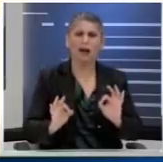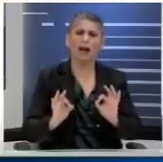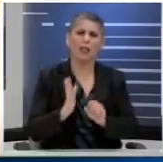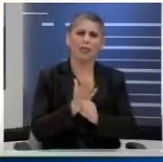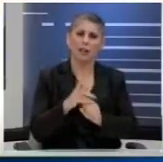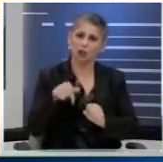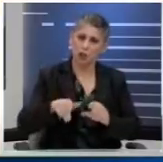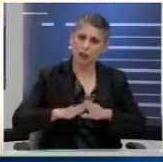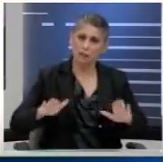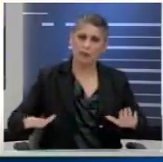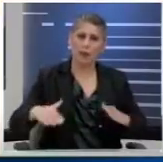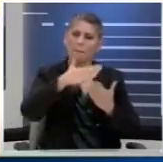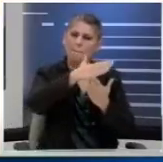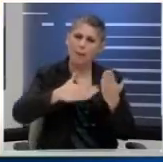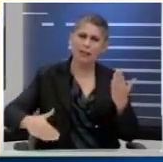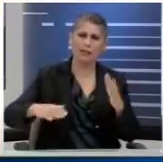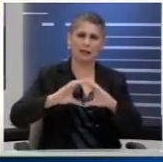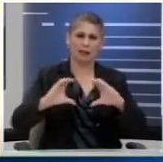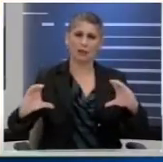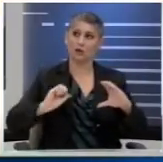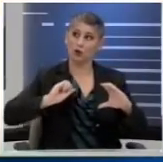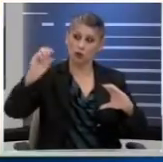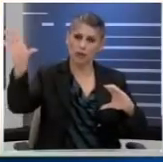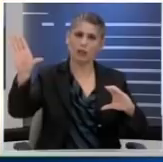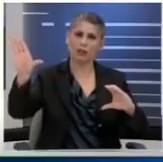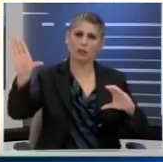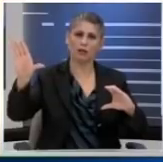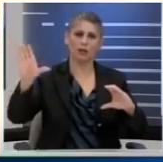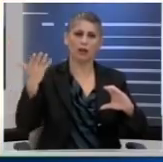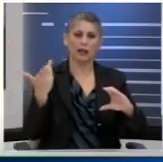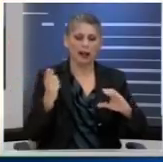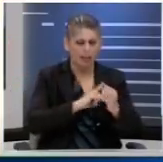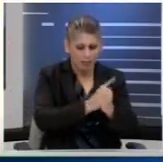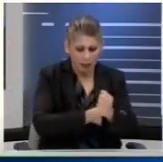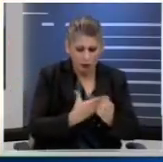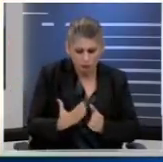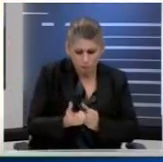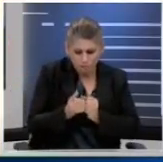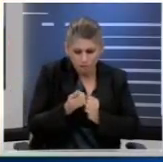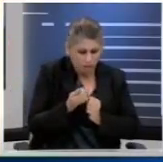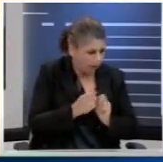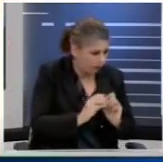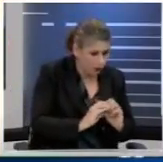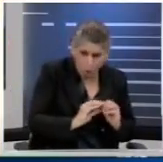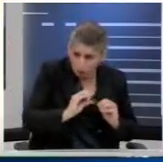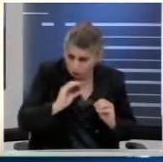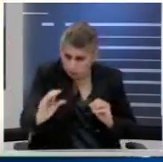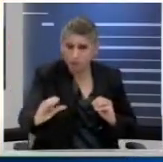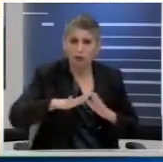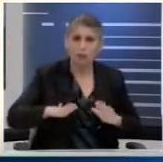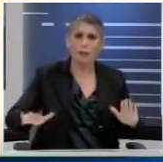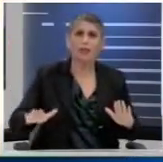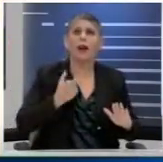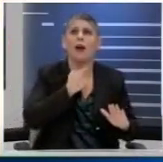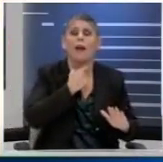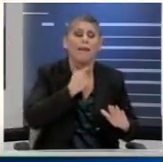λοιπόν παιδιά της μεσαίας τάξης στο εξωτερικό, εξαντλώντας κάθε δυνατότητα χρηματοδοτικής επάρκειας των